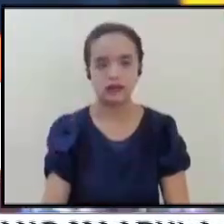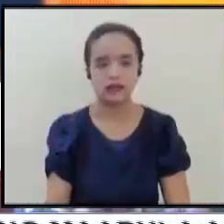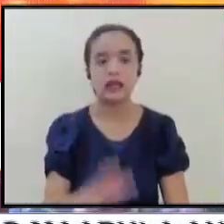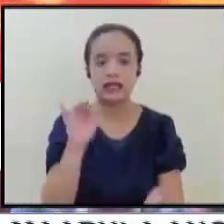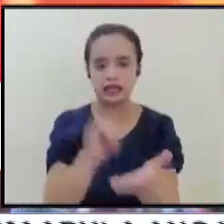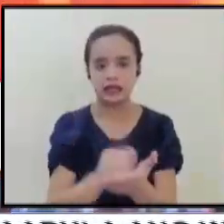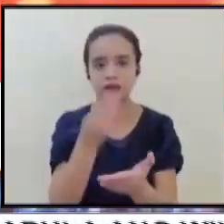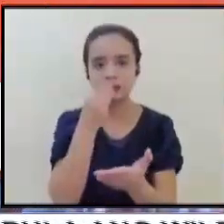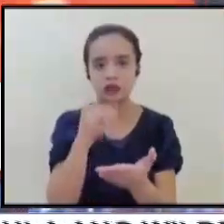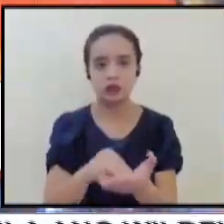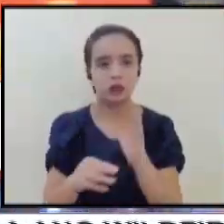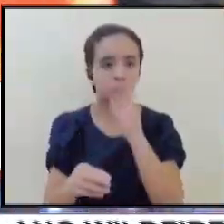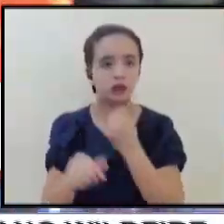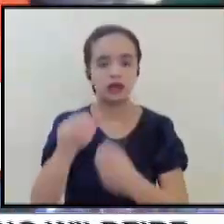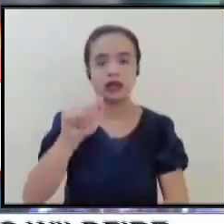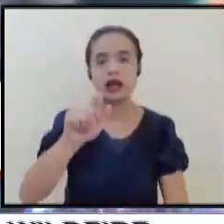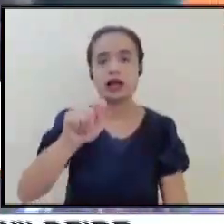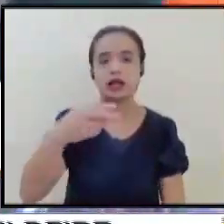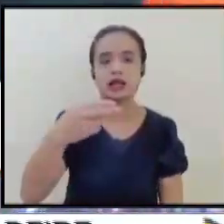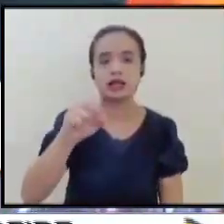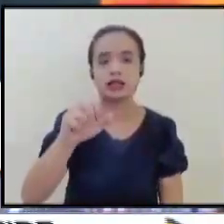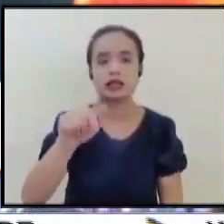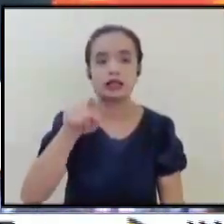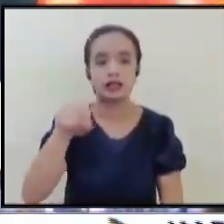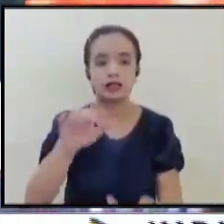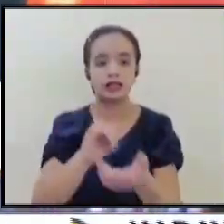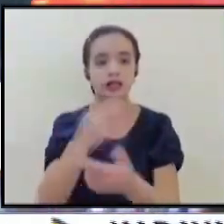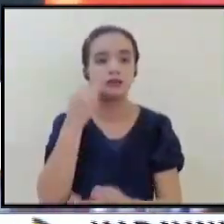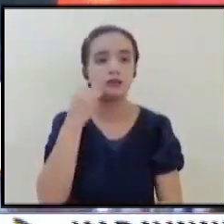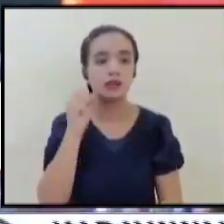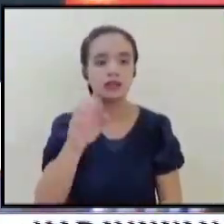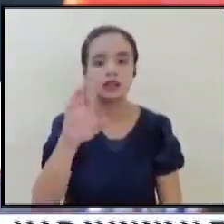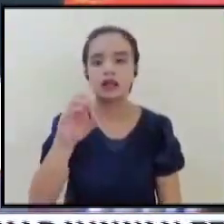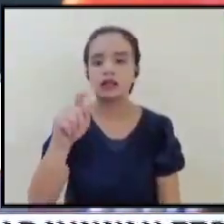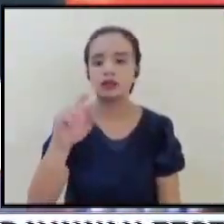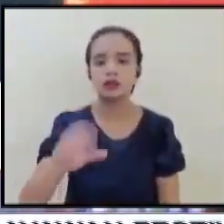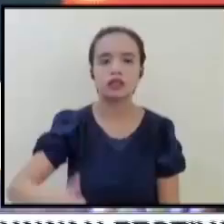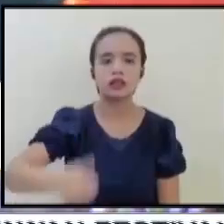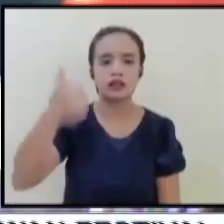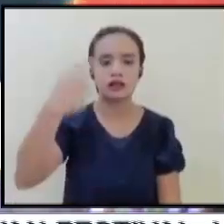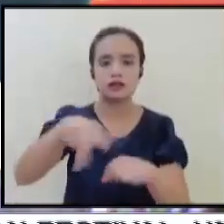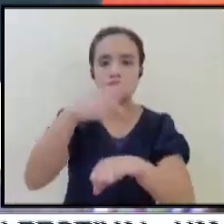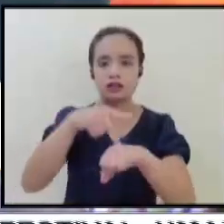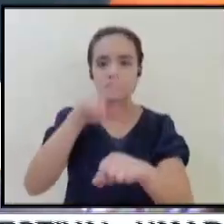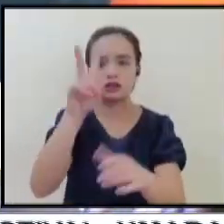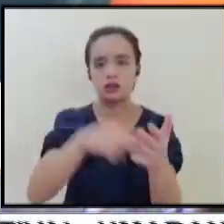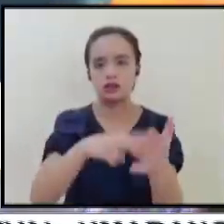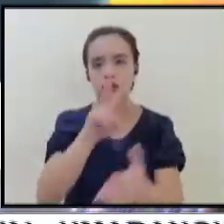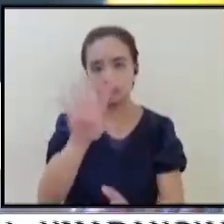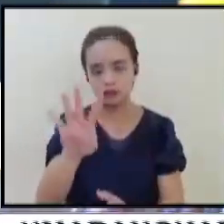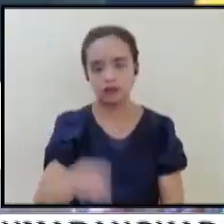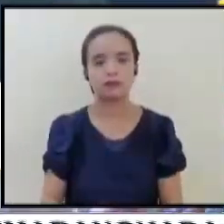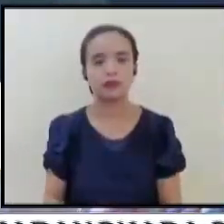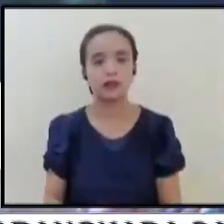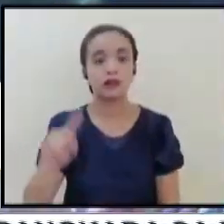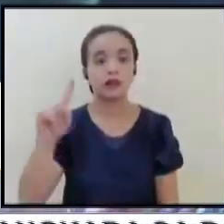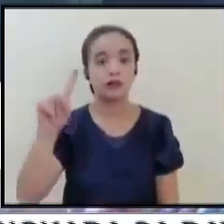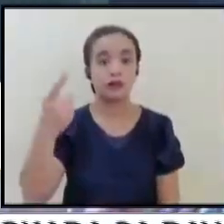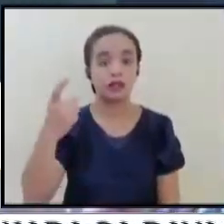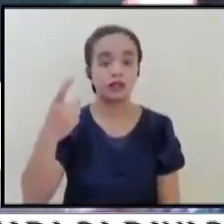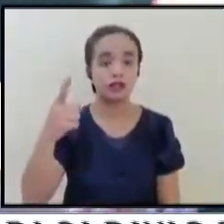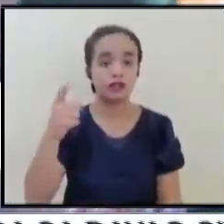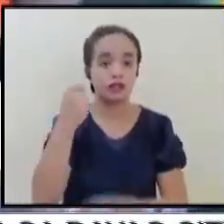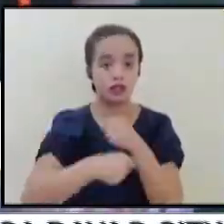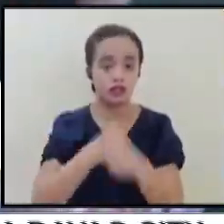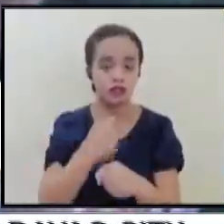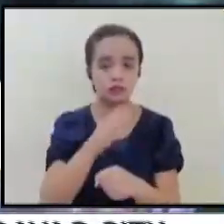Althesa Patetico, ang itinanghal ng Miss ROTC Philippines 2024. First year BS Accountancy and Applied